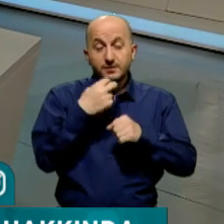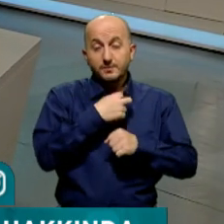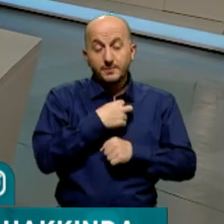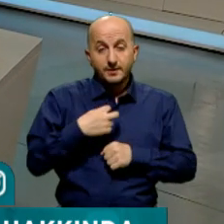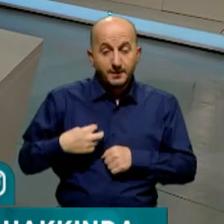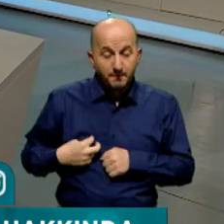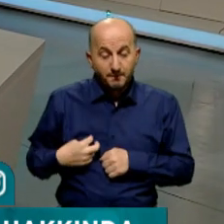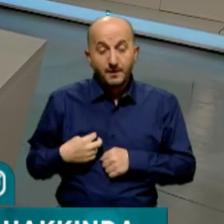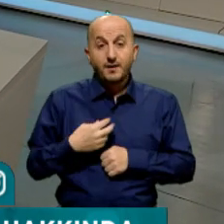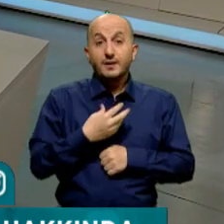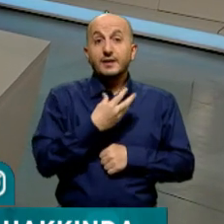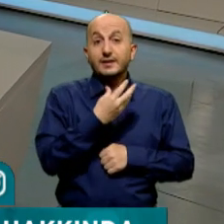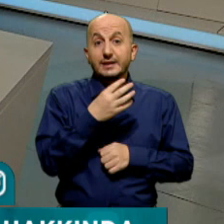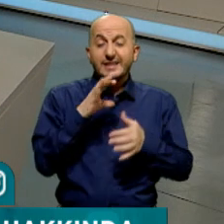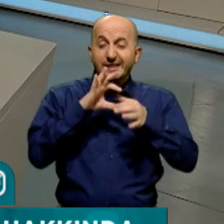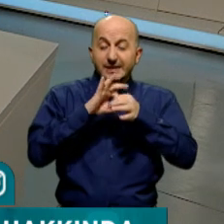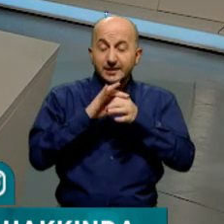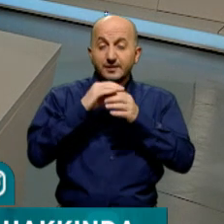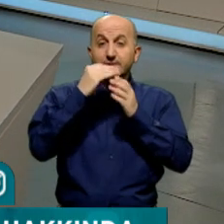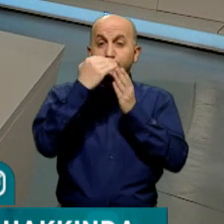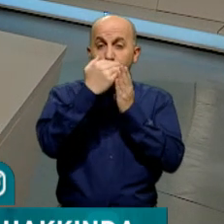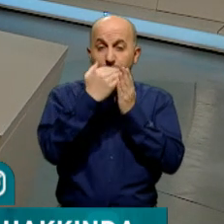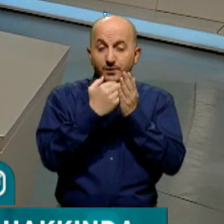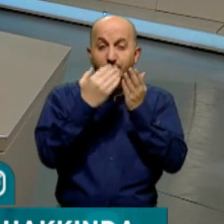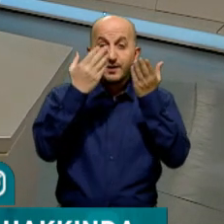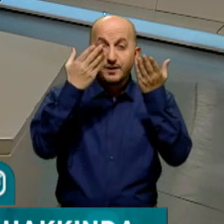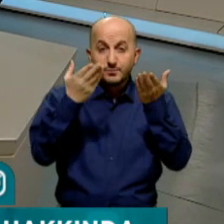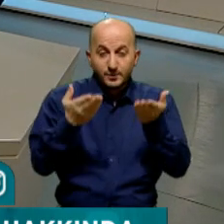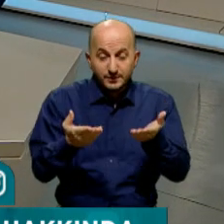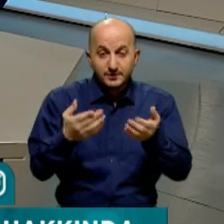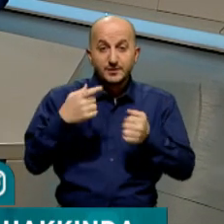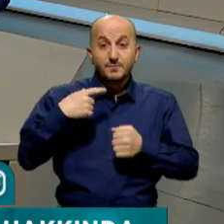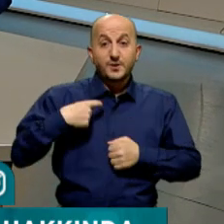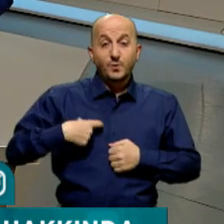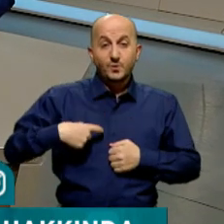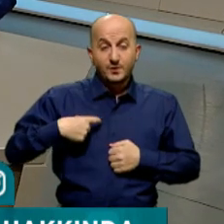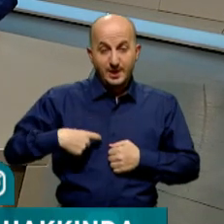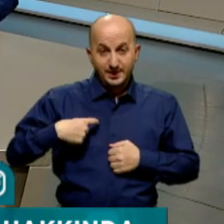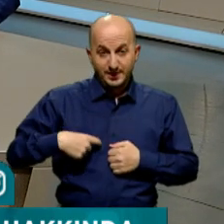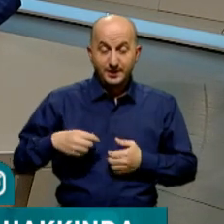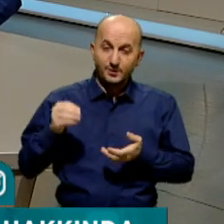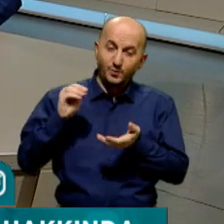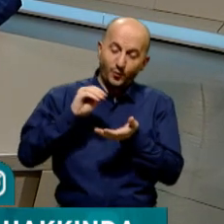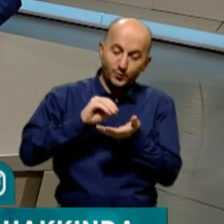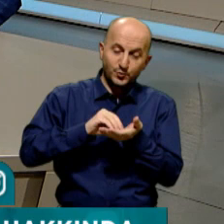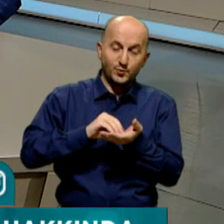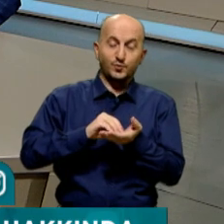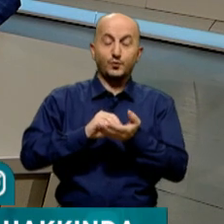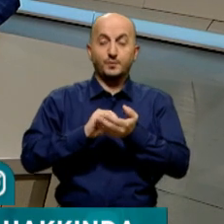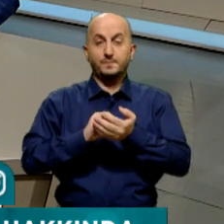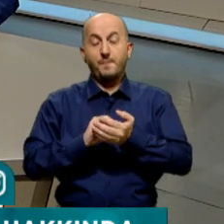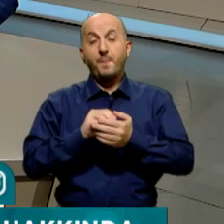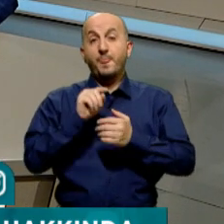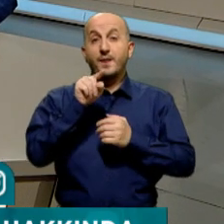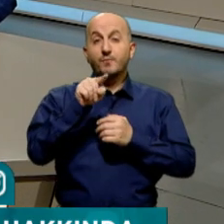peygamberleri, peygamberlikle ilgili hususları kabul edecek donanımı koymuştur diyor. Evet.